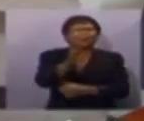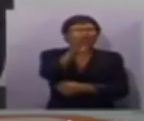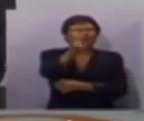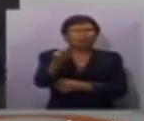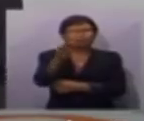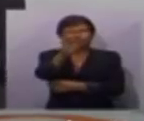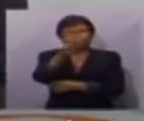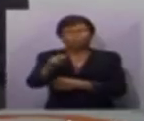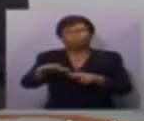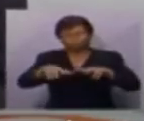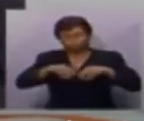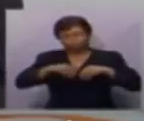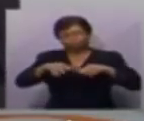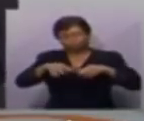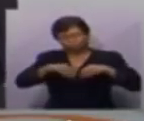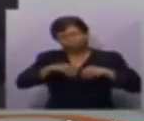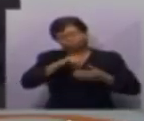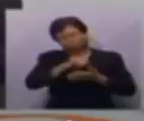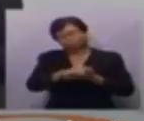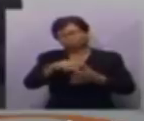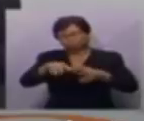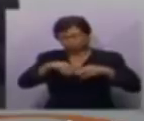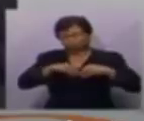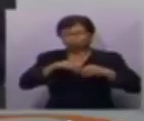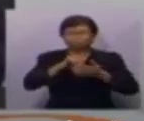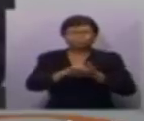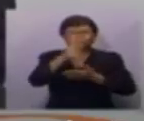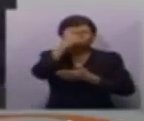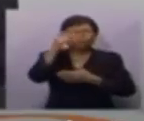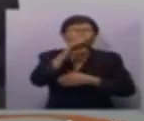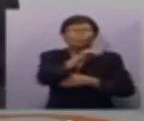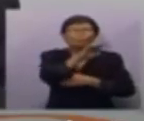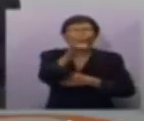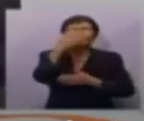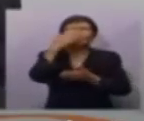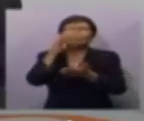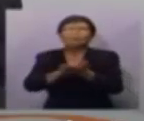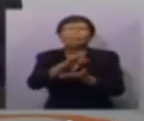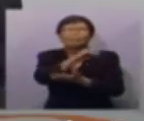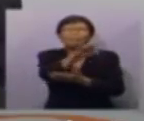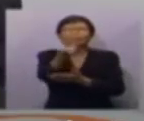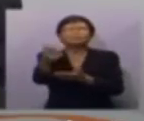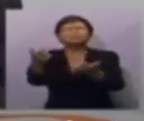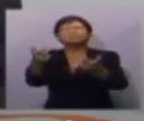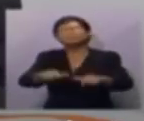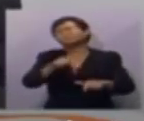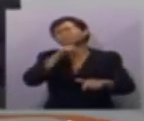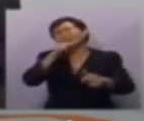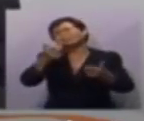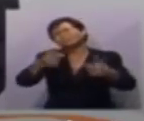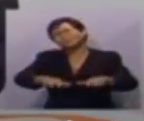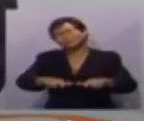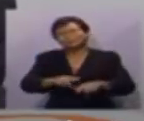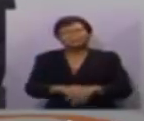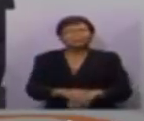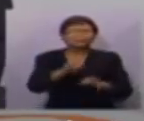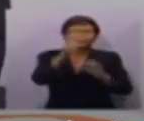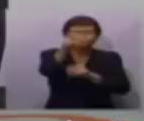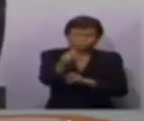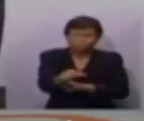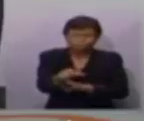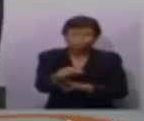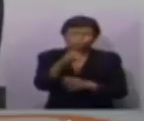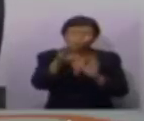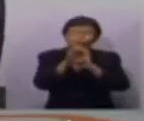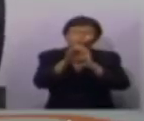Nasional disambut baiklah berita itu, sebab uru-uru itu tidak menjadi. Sekiranya calon berkenaan